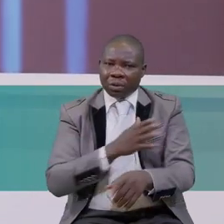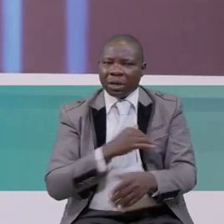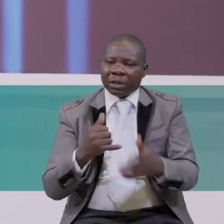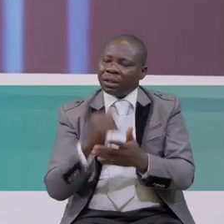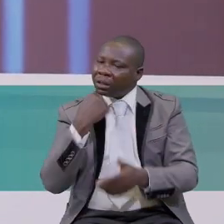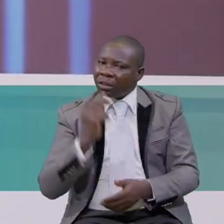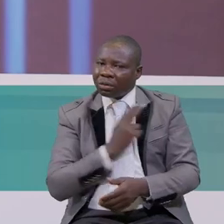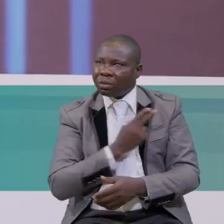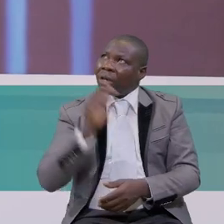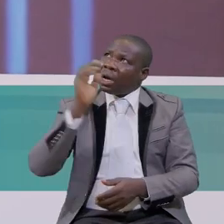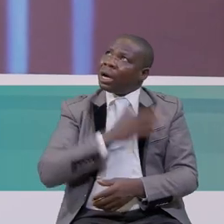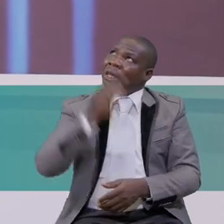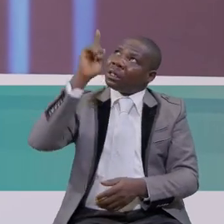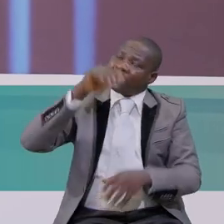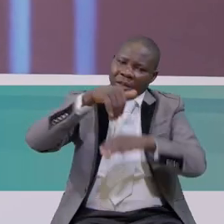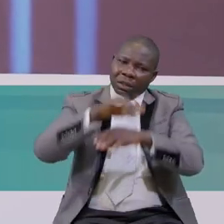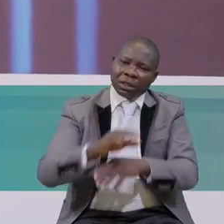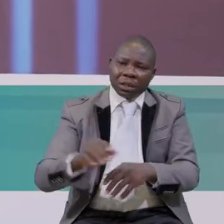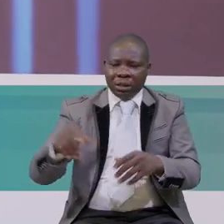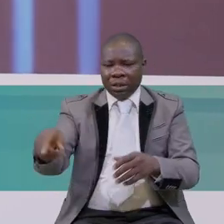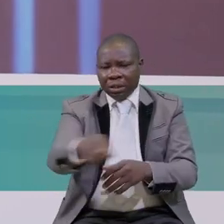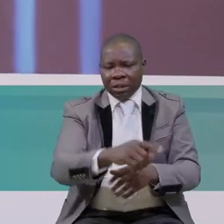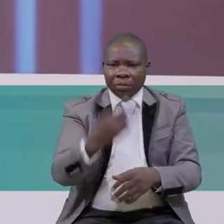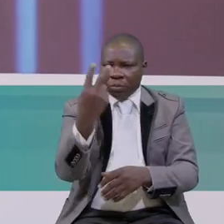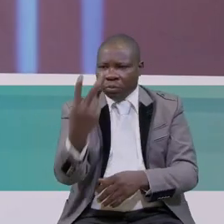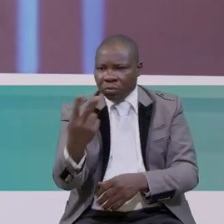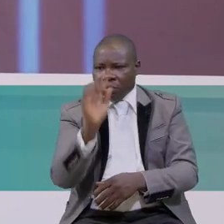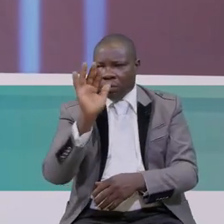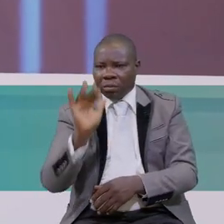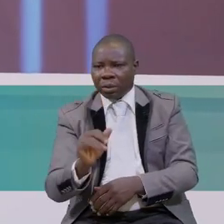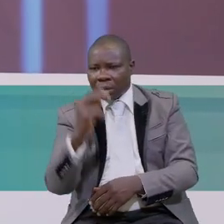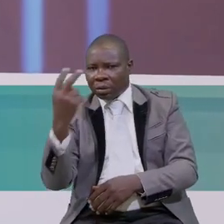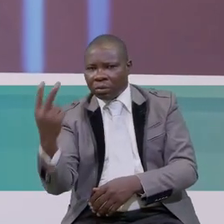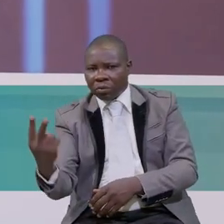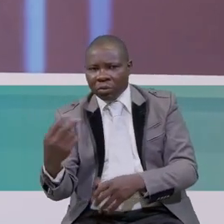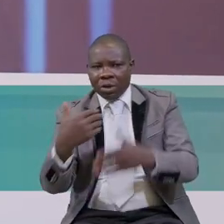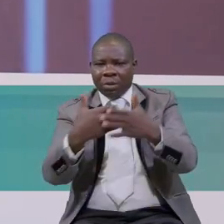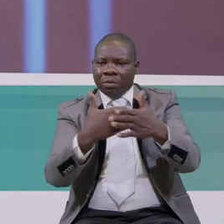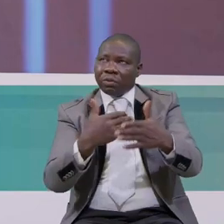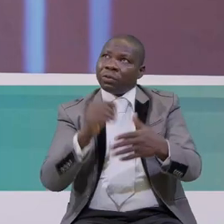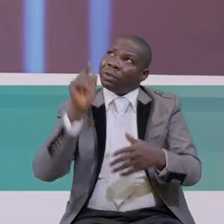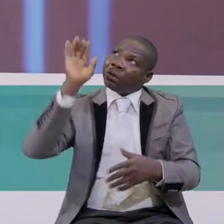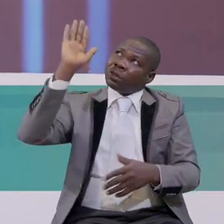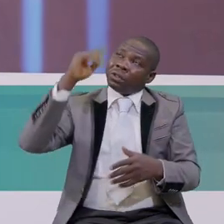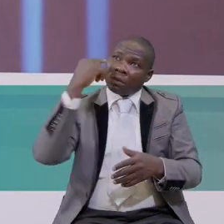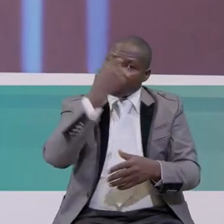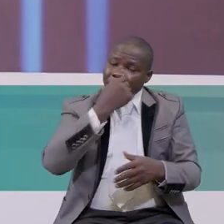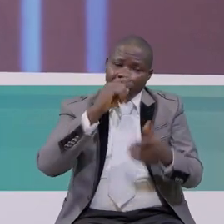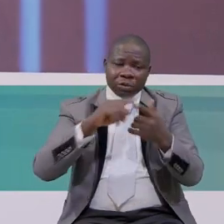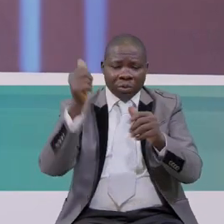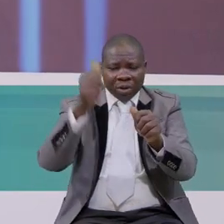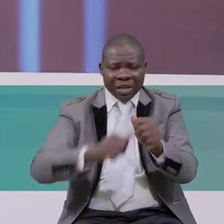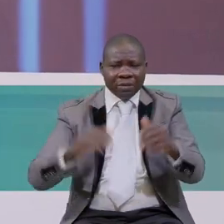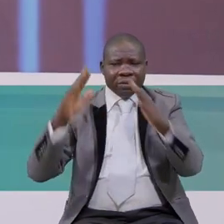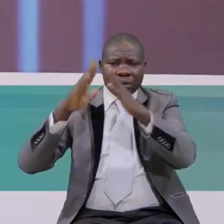il les envoya deux à deux devant lui dans toutes les villes